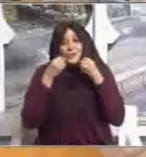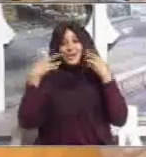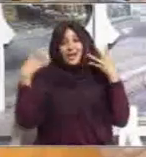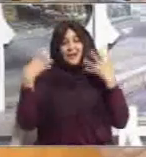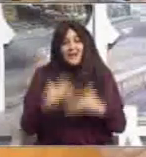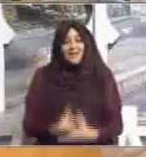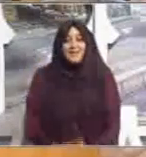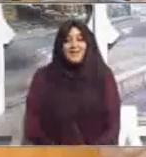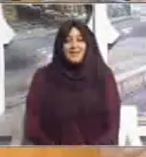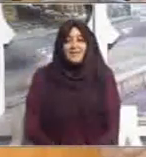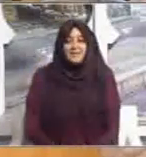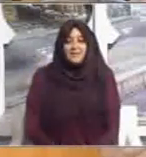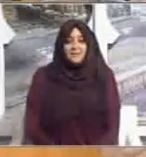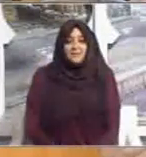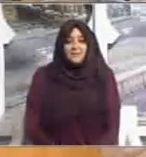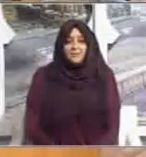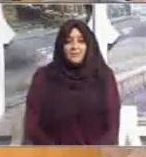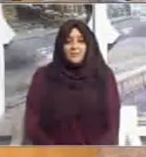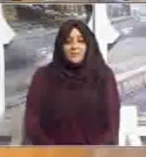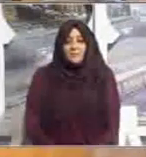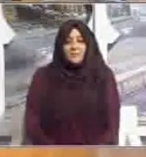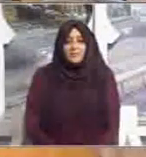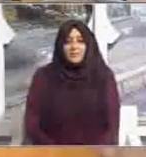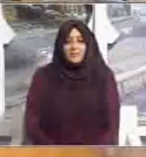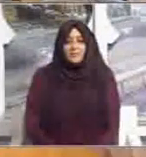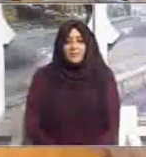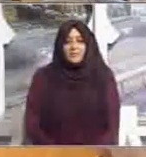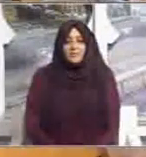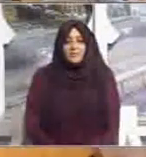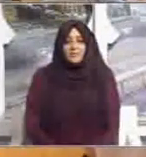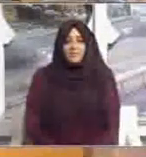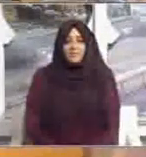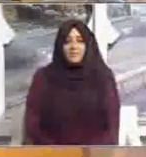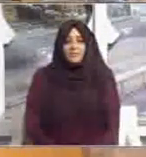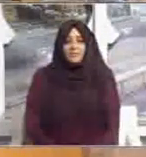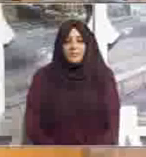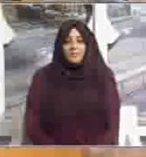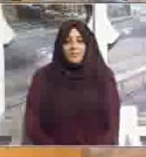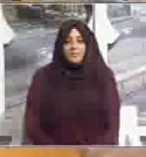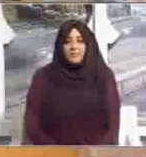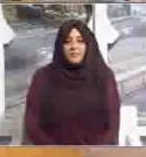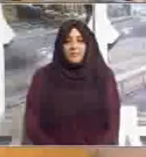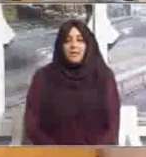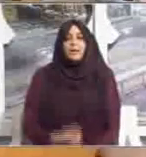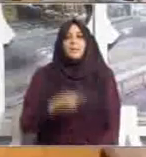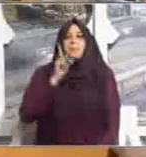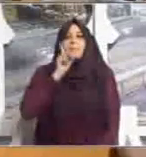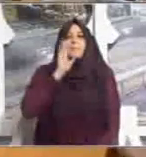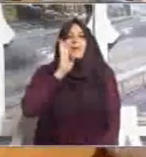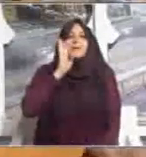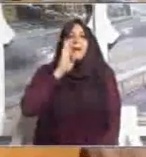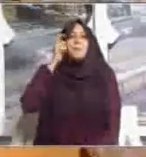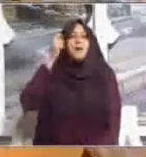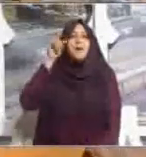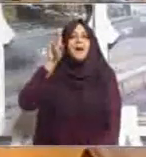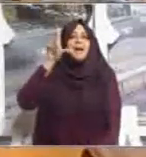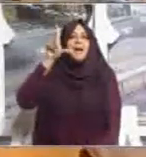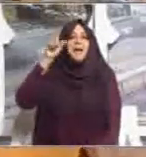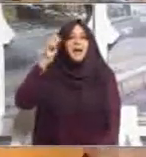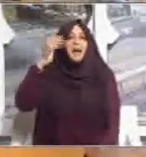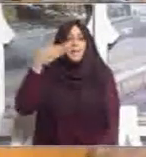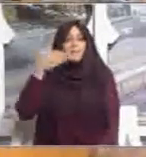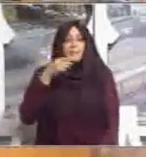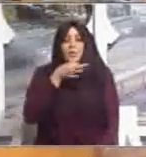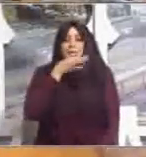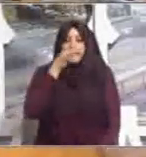شيخ محمد. الفضل صحيح يعني. هو سيدة، شكون هي السيدة؟ السيدة أحلام. إيه. سيدة أحلام،